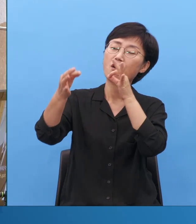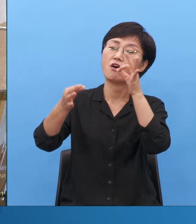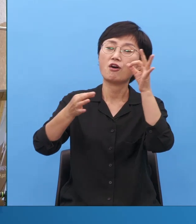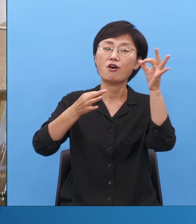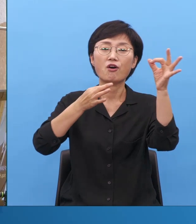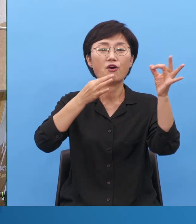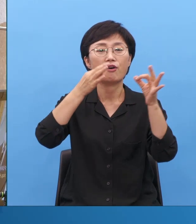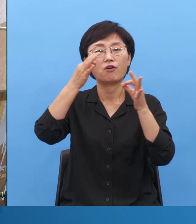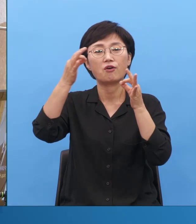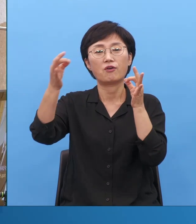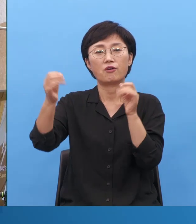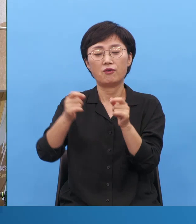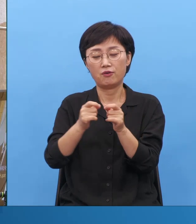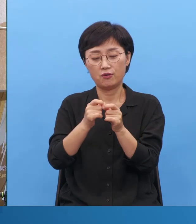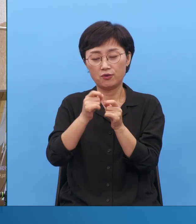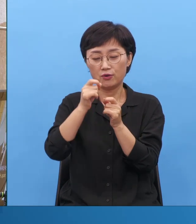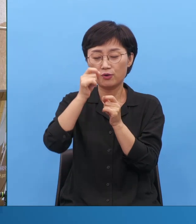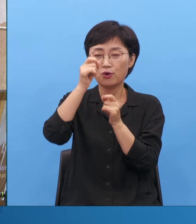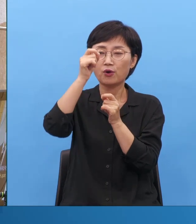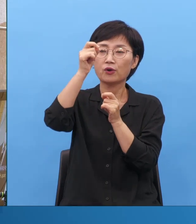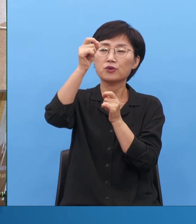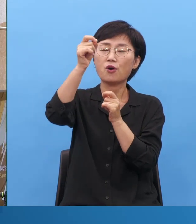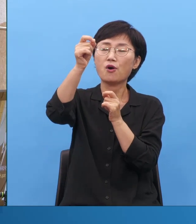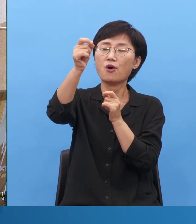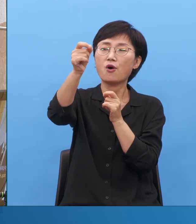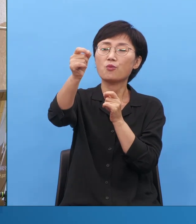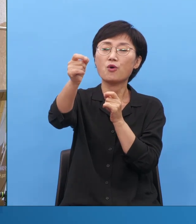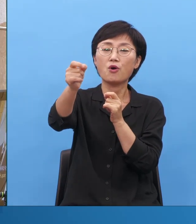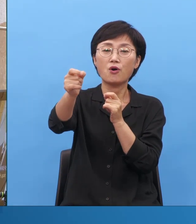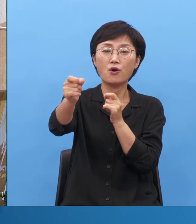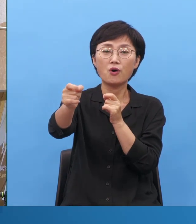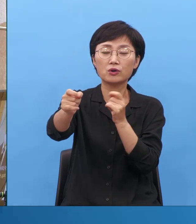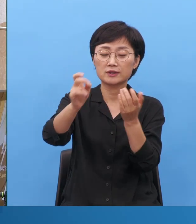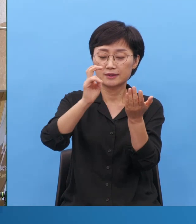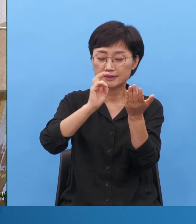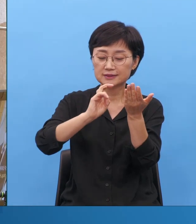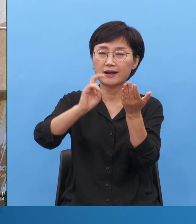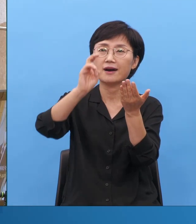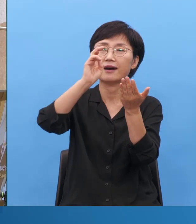기쁘게 소리 높여